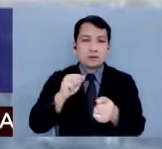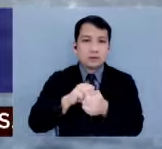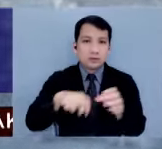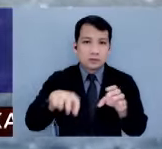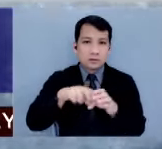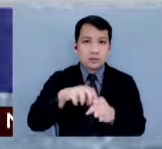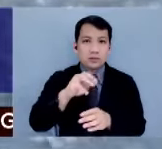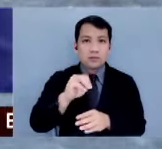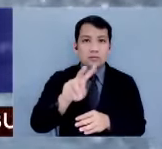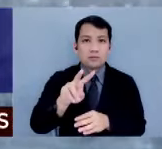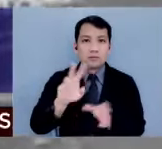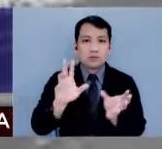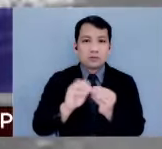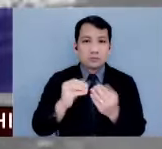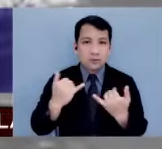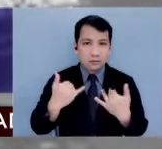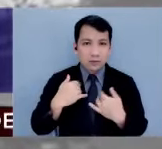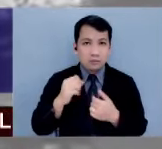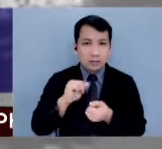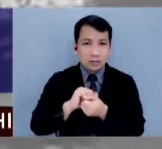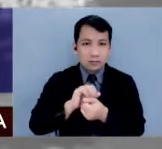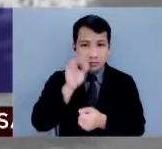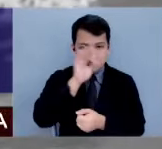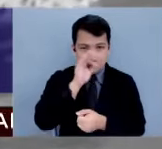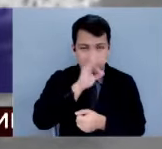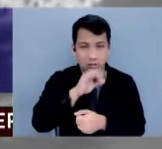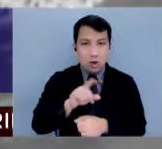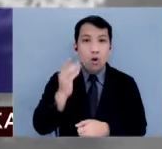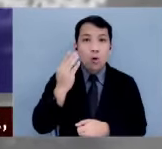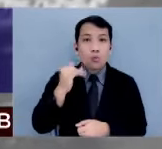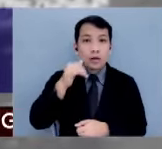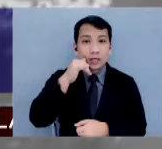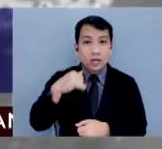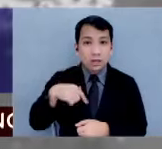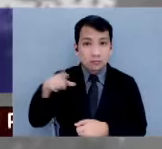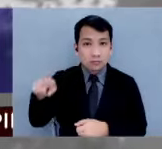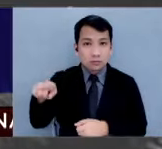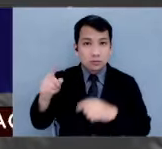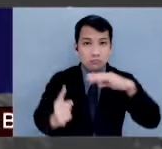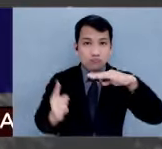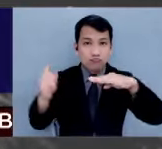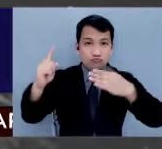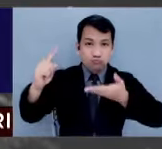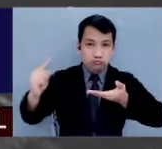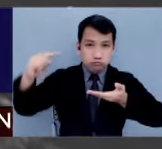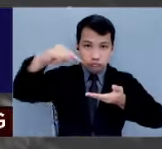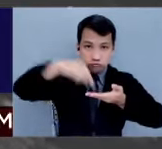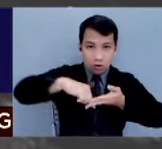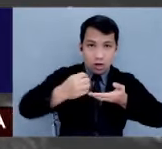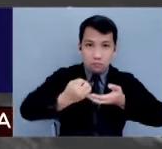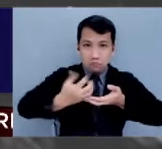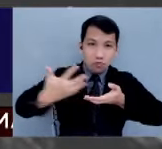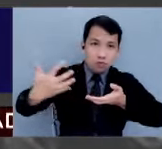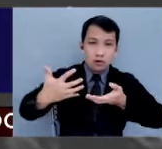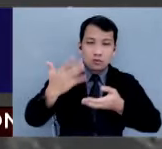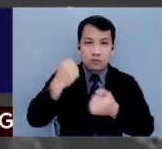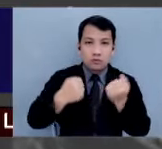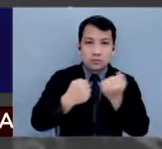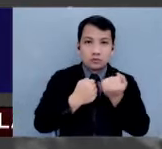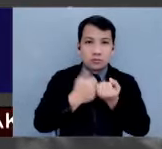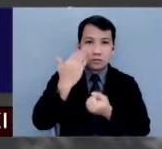may kasamang mga Pinoy. Binomba ito kahapon ng mga rebeldeng Houthi bilang suporta nila sa Hamas na nasa gitna pa rin ng giyera